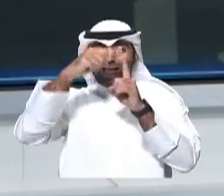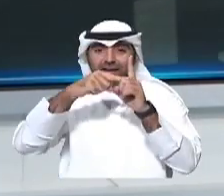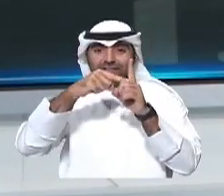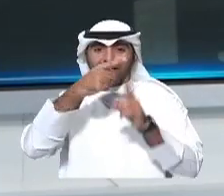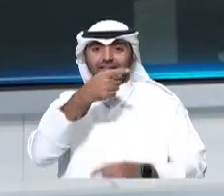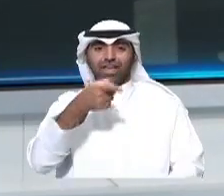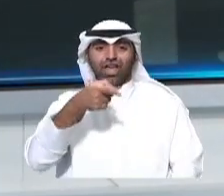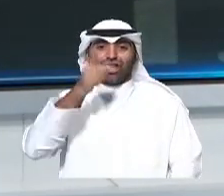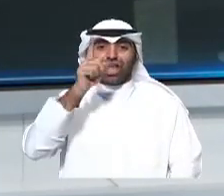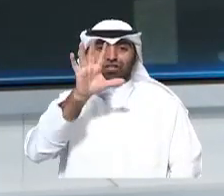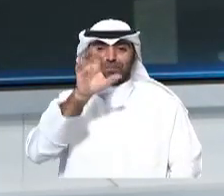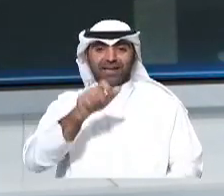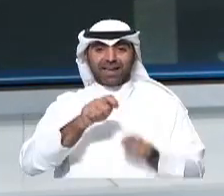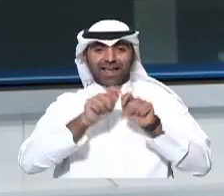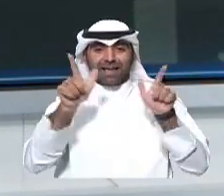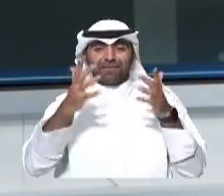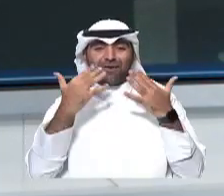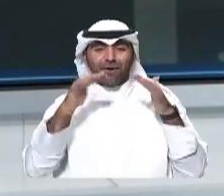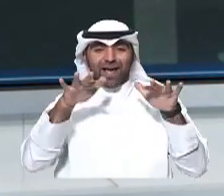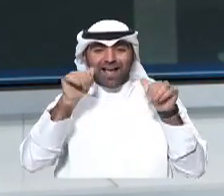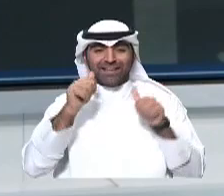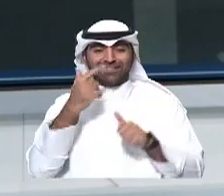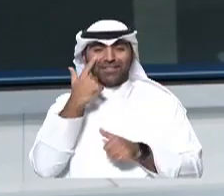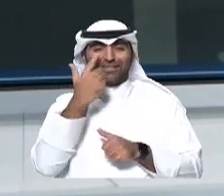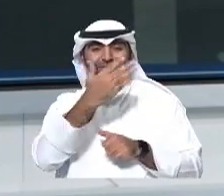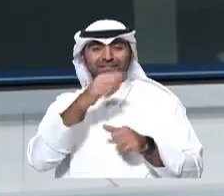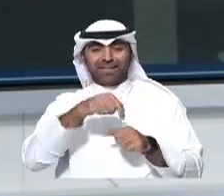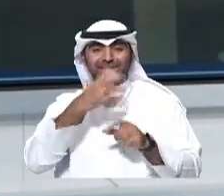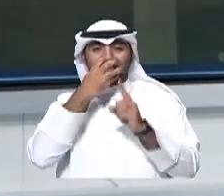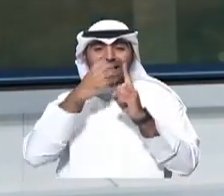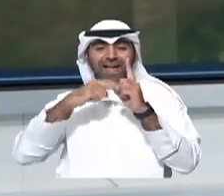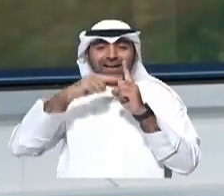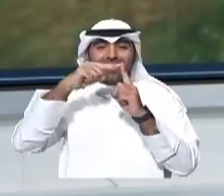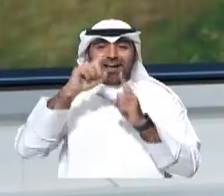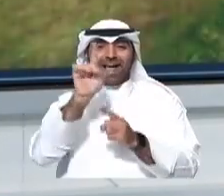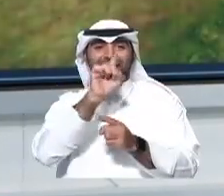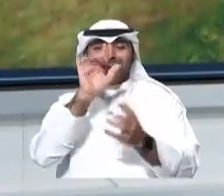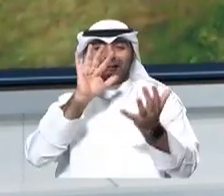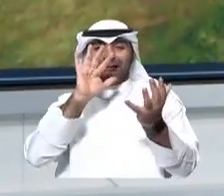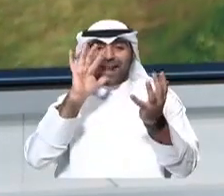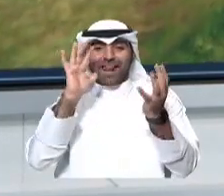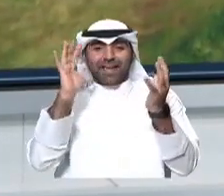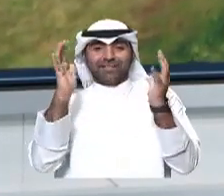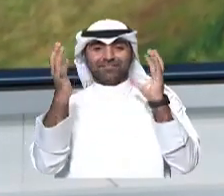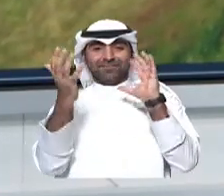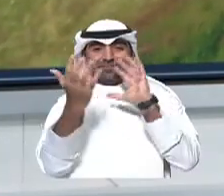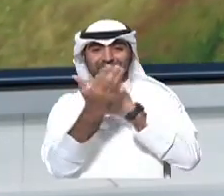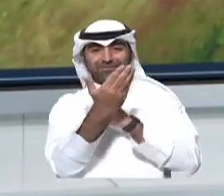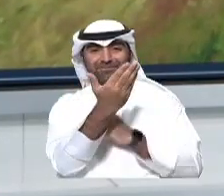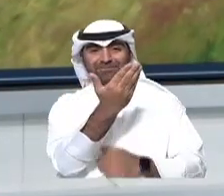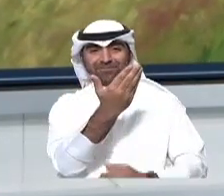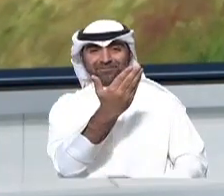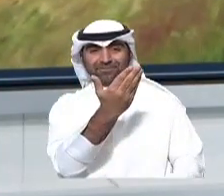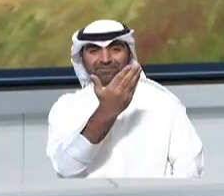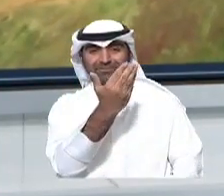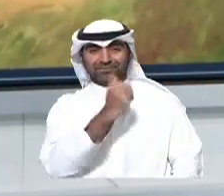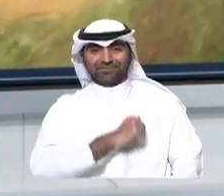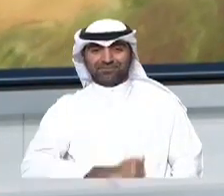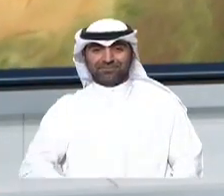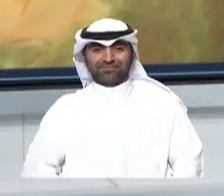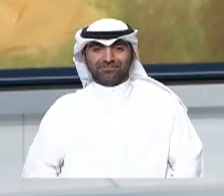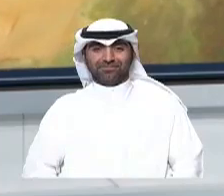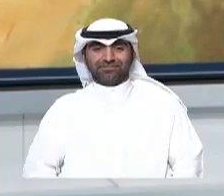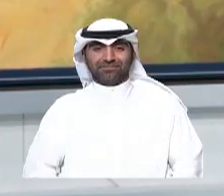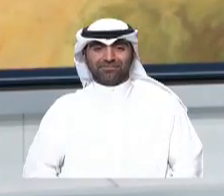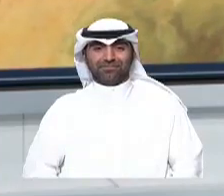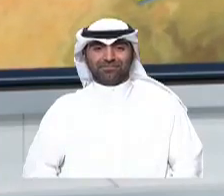المقبلة. مشاهدينا الكرام، انتهت نشرتنا الجوية، شكرا لكم على طيب المتابعة، نترككم الآن في جولة لدرجات الحرارة في بعض عواصم العالم، إلى اللقاء.